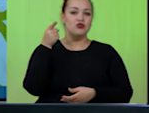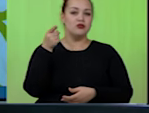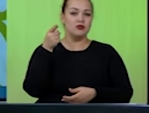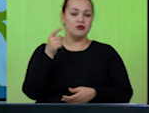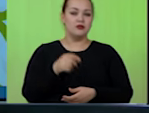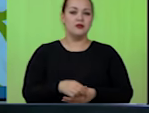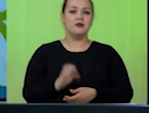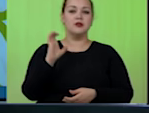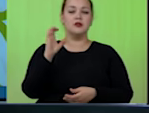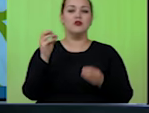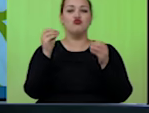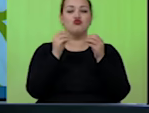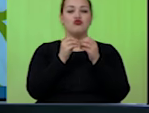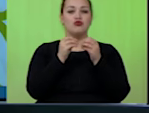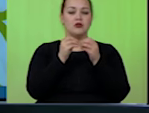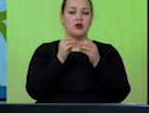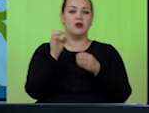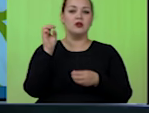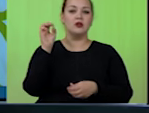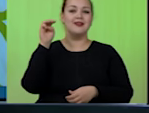– десятки тысяч.